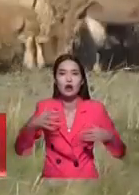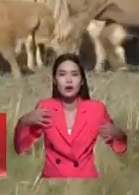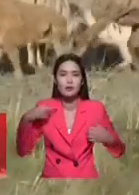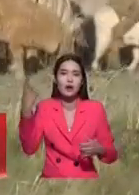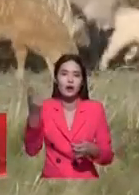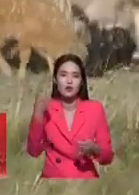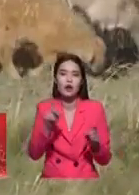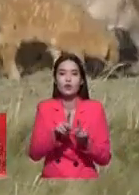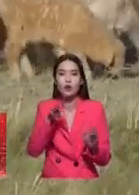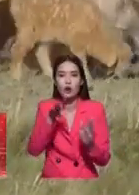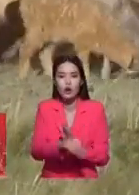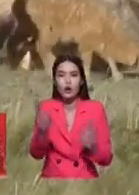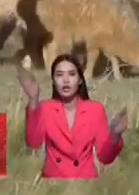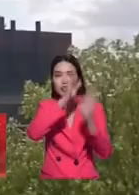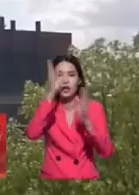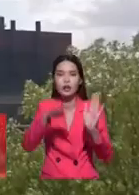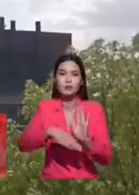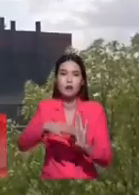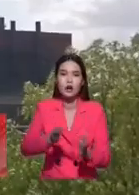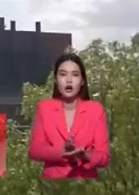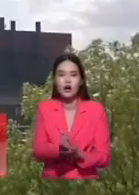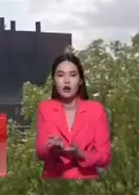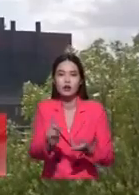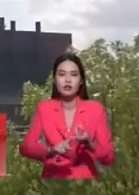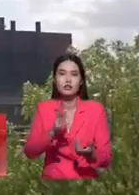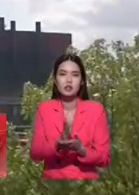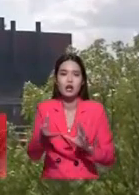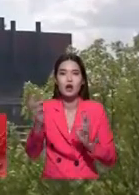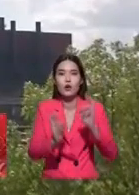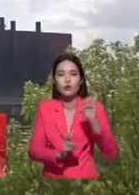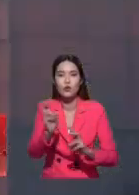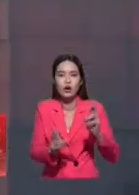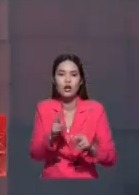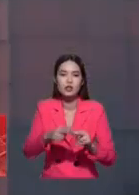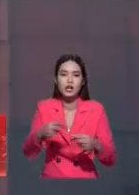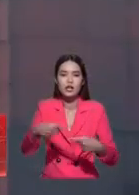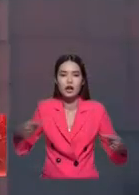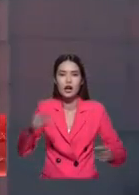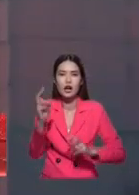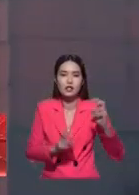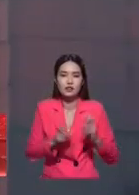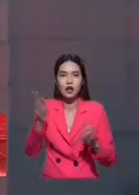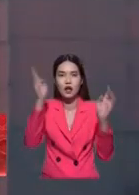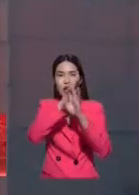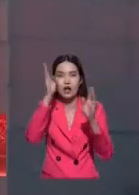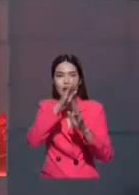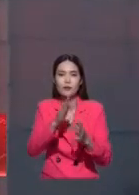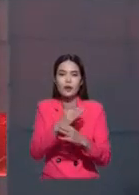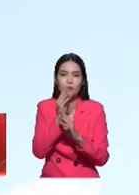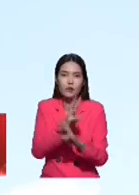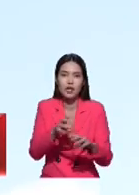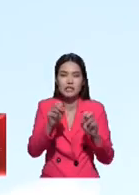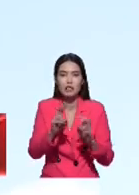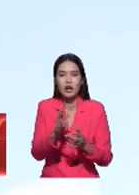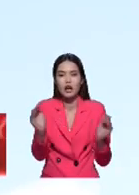кешені ашылады. Өңірде экологияны жақсартуда жолға қойылған. Мыс қорыту зауыты мен темір рудасын өндіретін зауыттан атмосфераға бөлінетін шығындылар азаймақ.